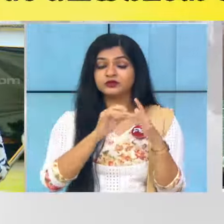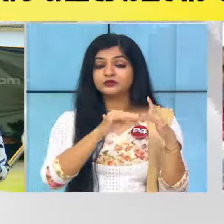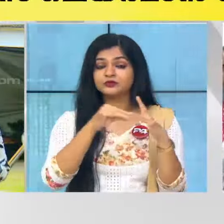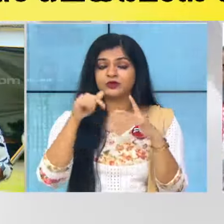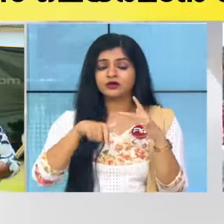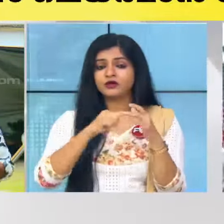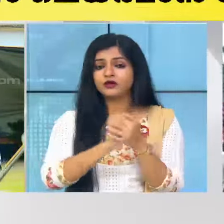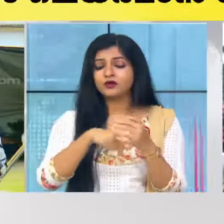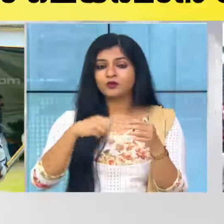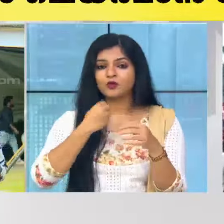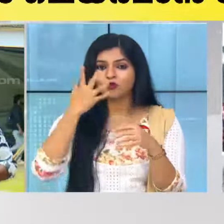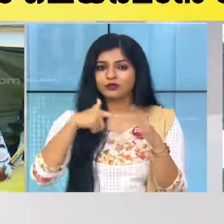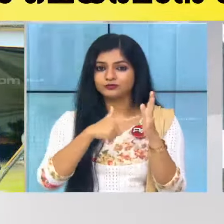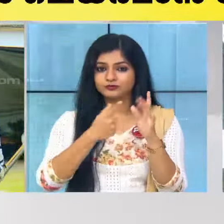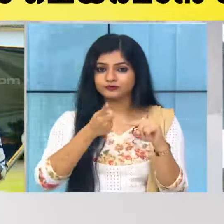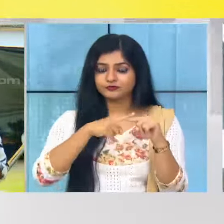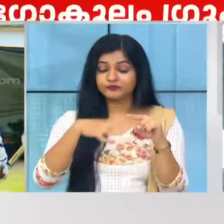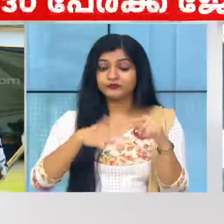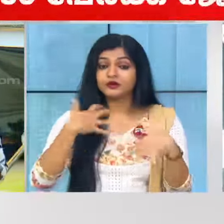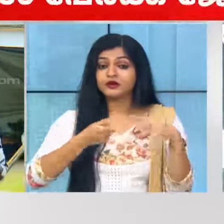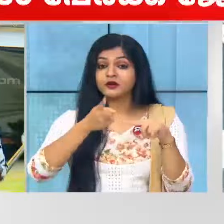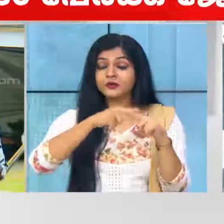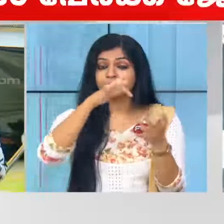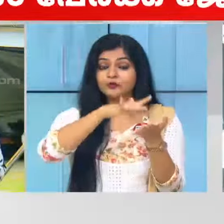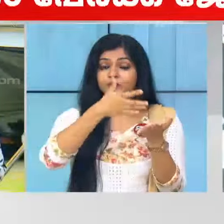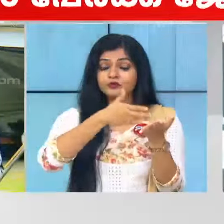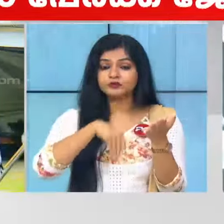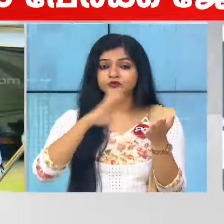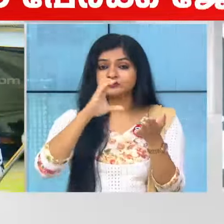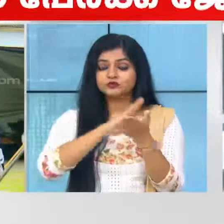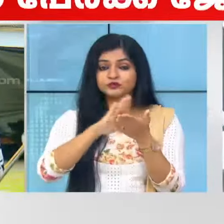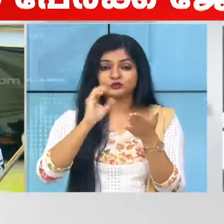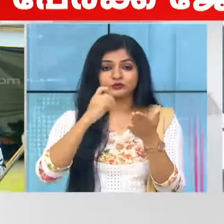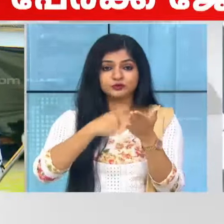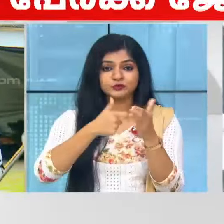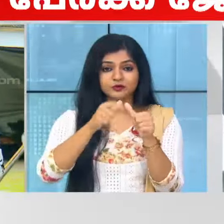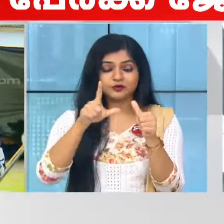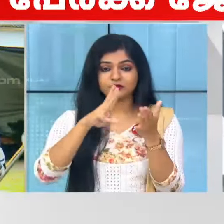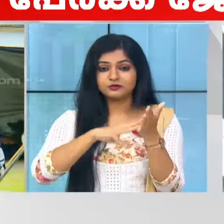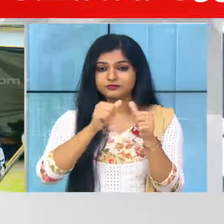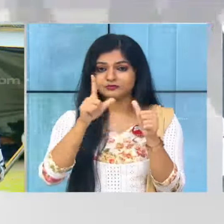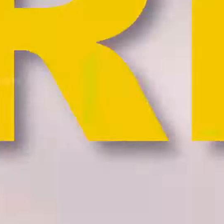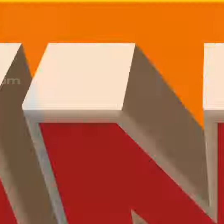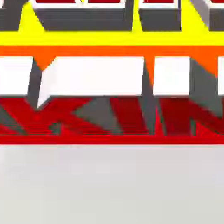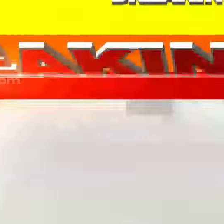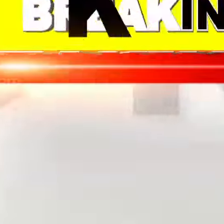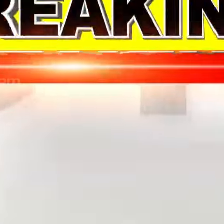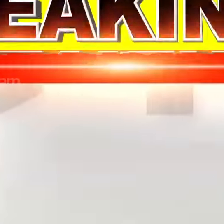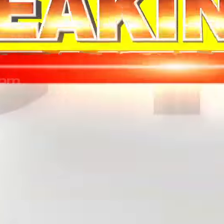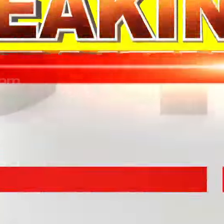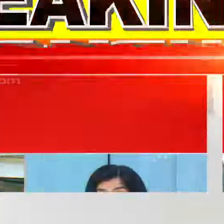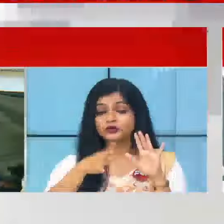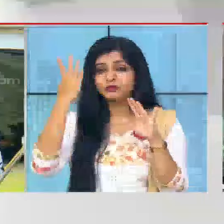ആരംഭിച്ചിരുന്നു അത് ഈ ദുരന്തഭൂമി ആയിട്ടുള്ള ചൂരൽമല അതുപോലെതന്നെ 2019 ൽ ഇത്തരത്തിൽ ദുരന്തം ഉണ്ടായിരുന്ന